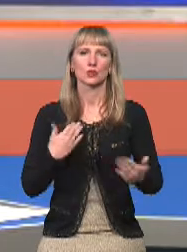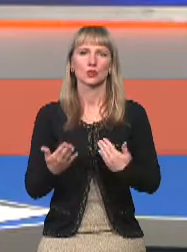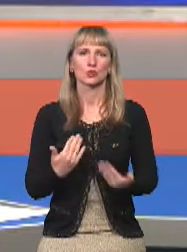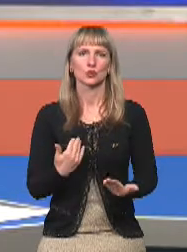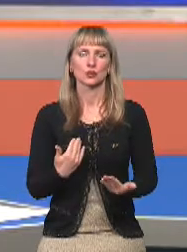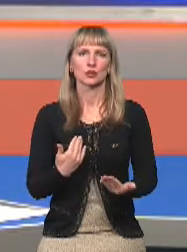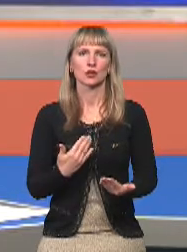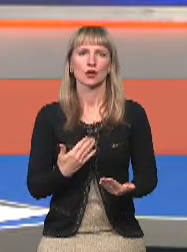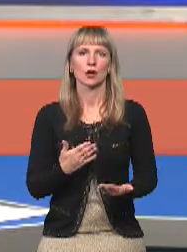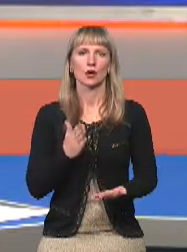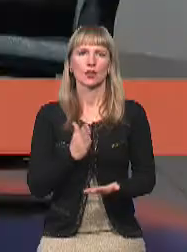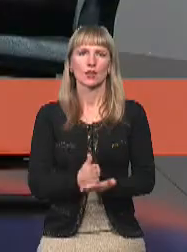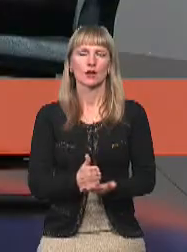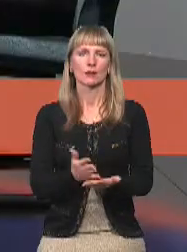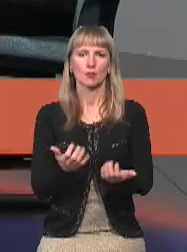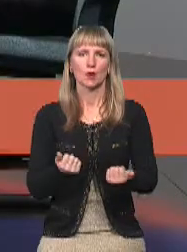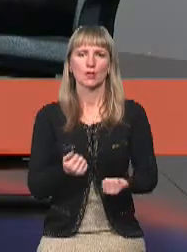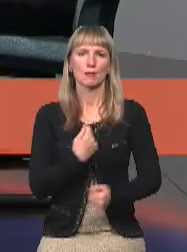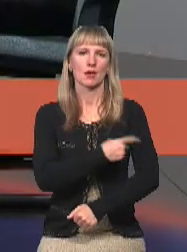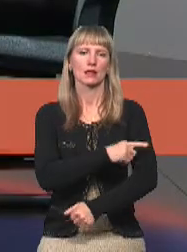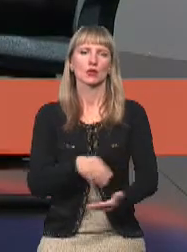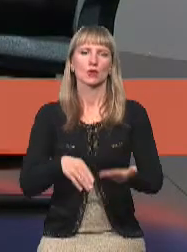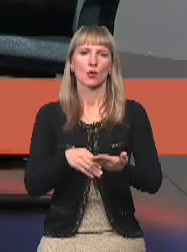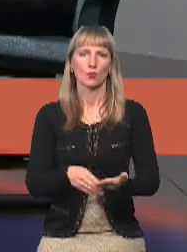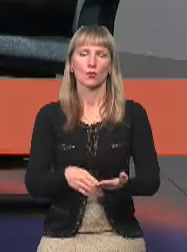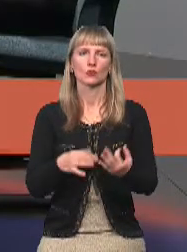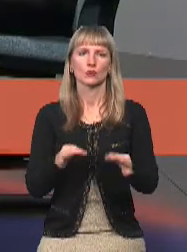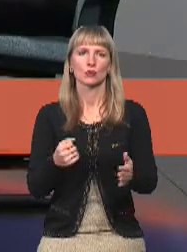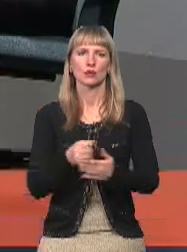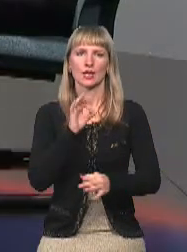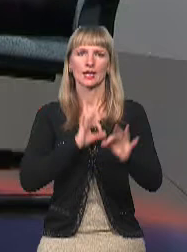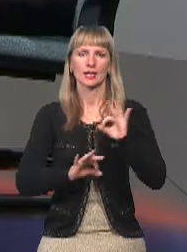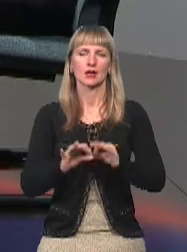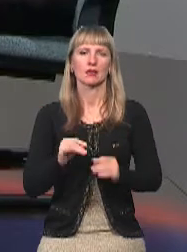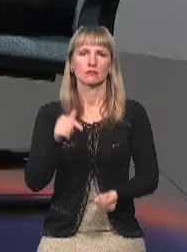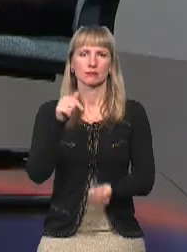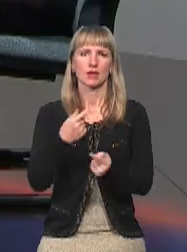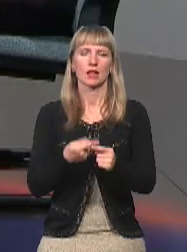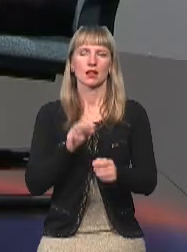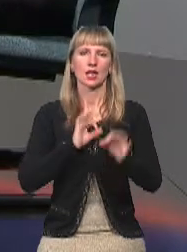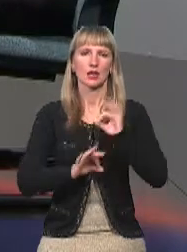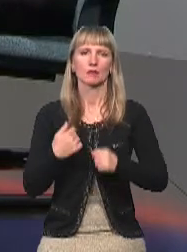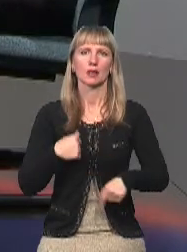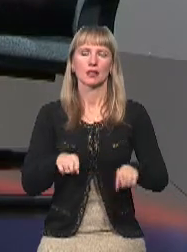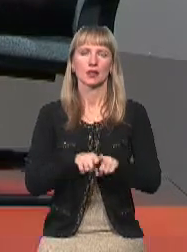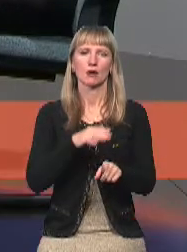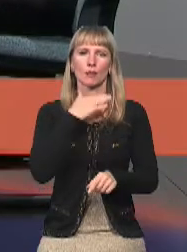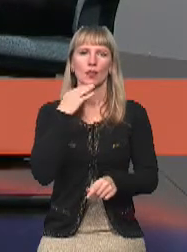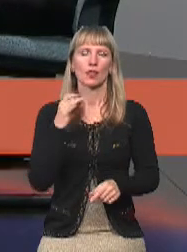власне, отримання і медичної допомоги, і доступу до ліків, і відповідність цих ліків. І ми також